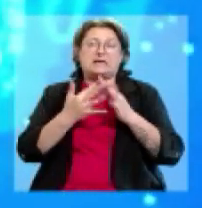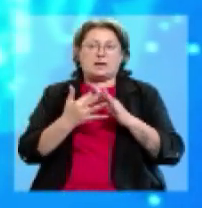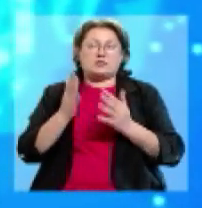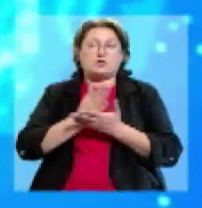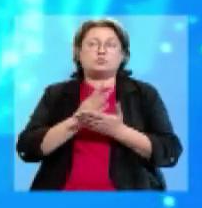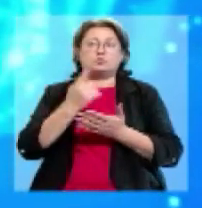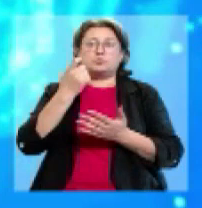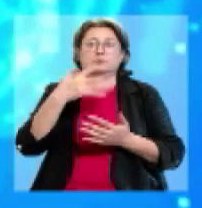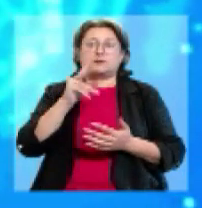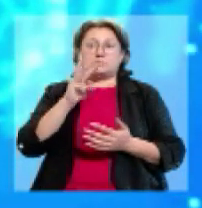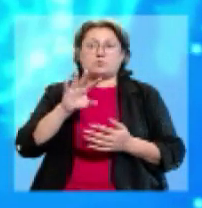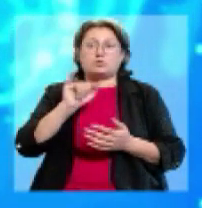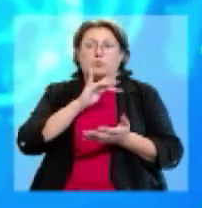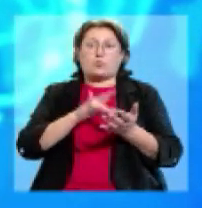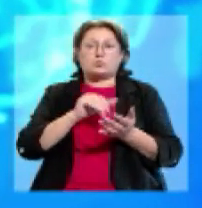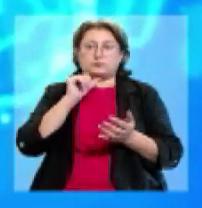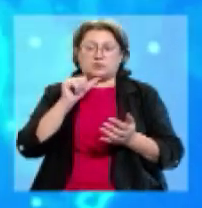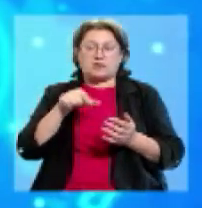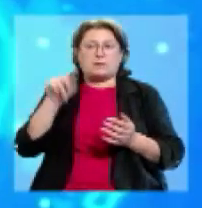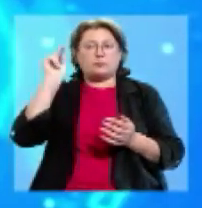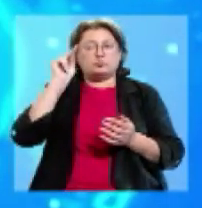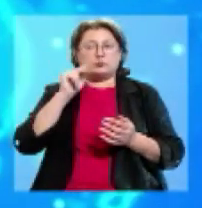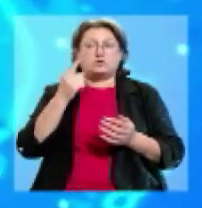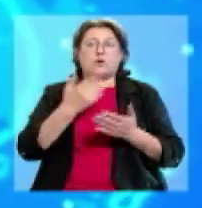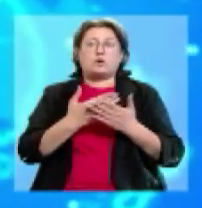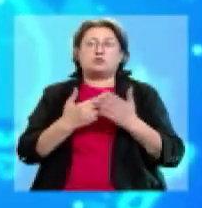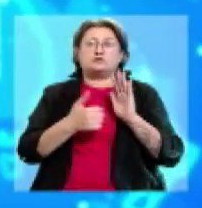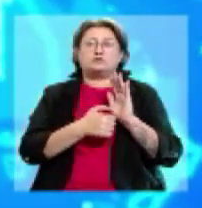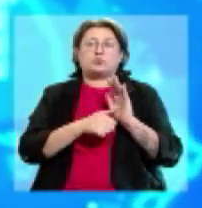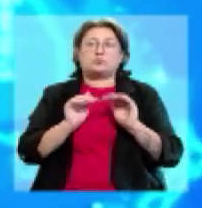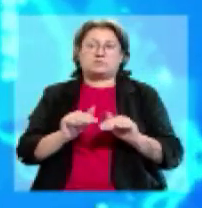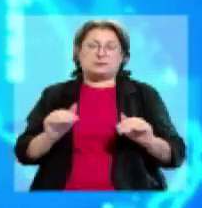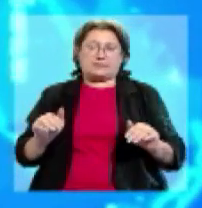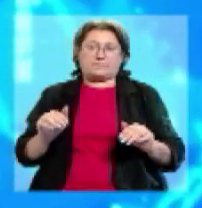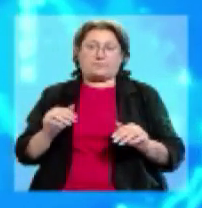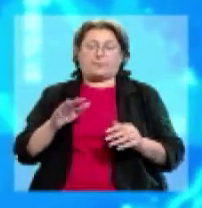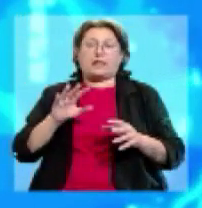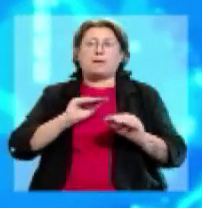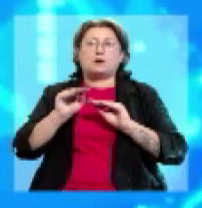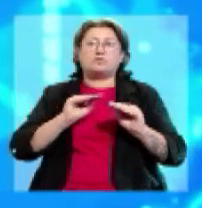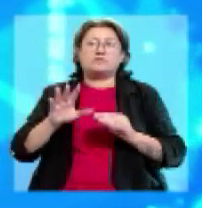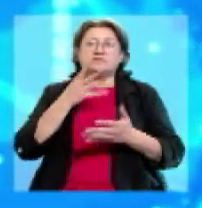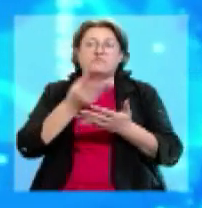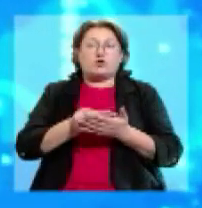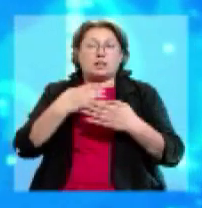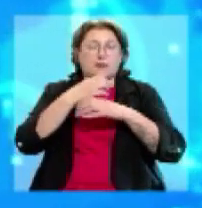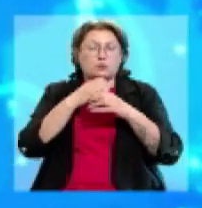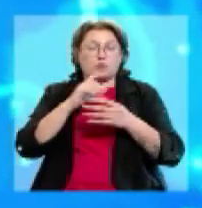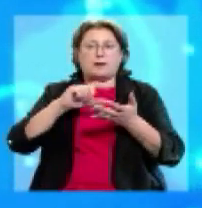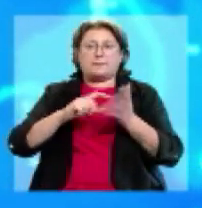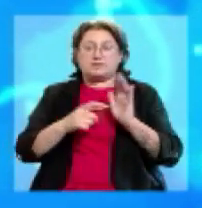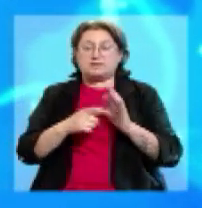қашықтықта орналасқан ауылдың тірек мектебінде 600-ге жуық бала білім алады. Өзінің зертханалары, кабинеттері және